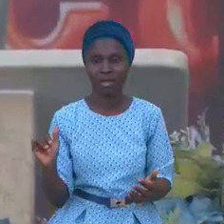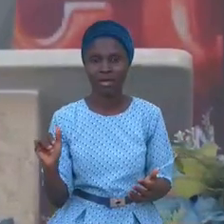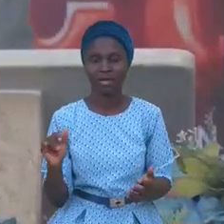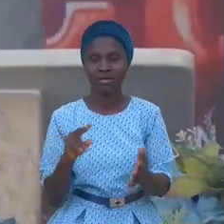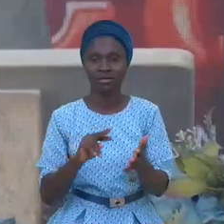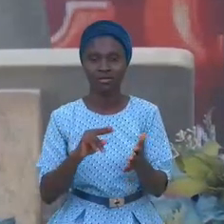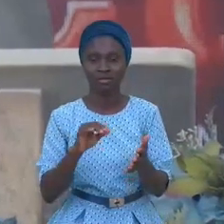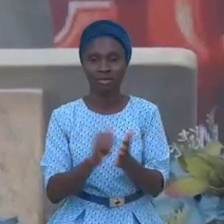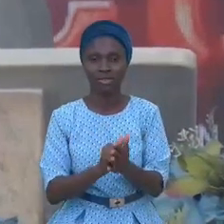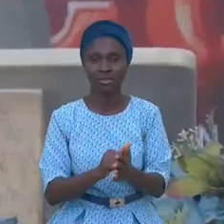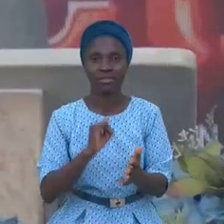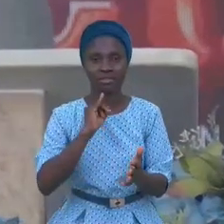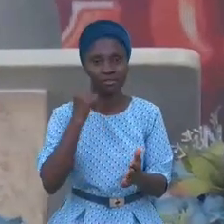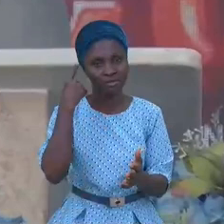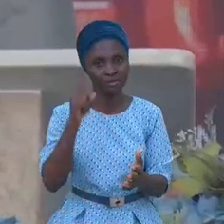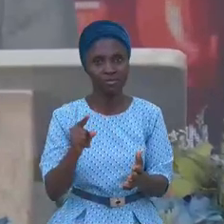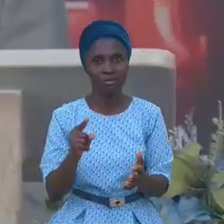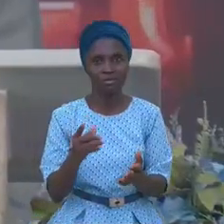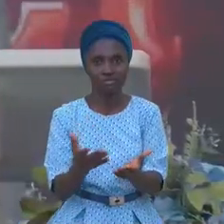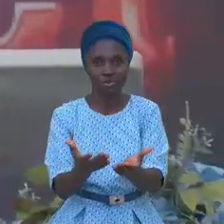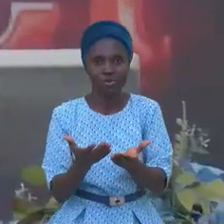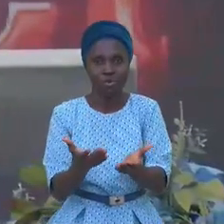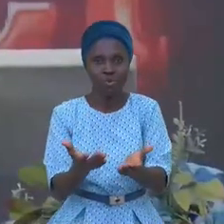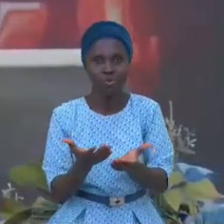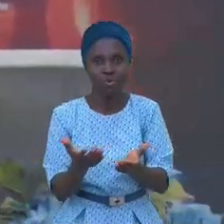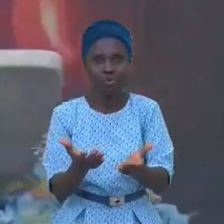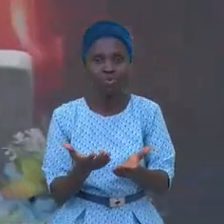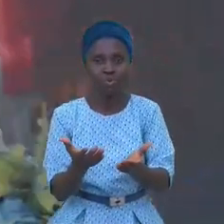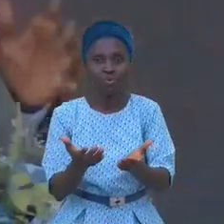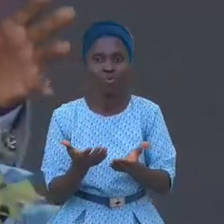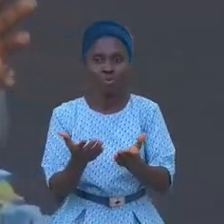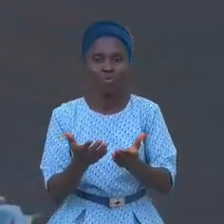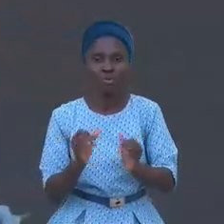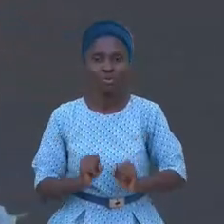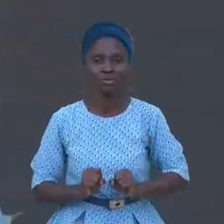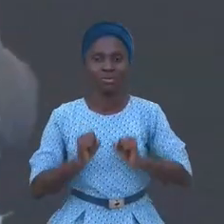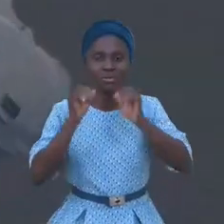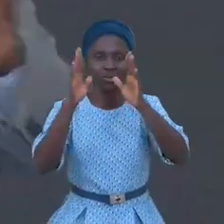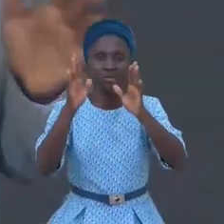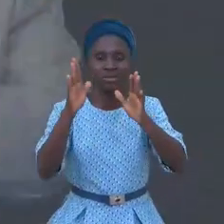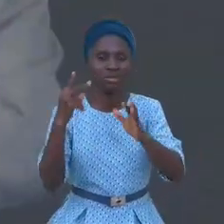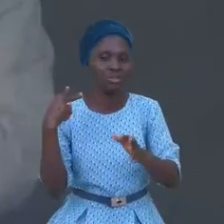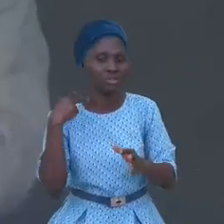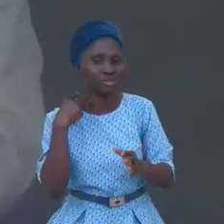Soupirer, soumis et lié à sa jeunesse.